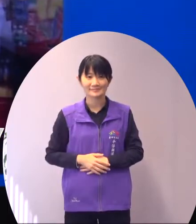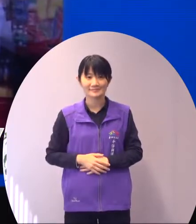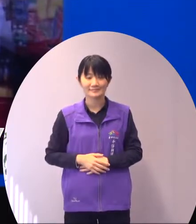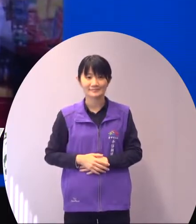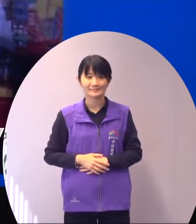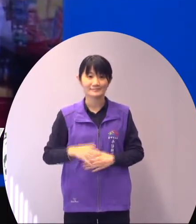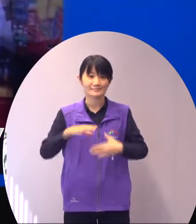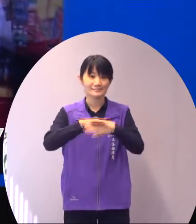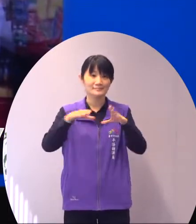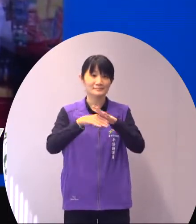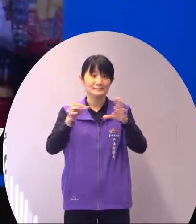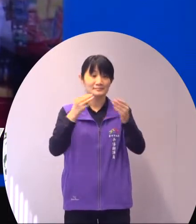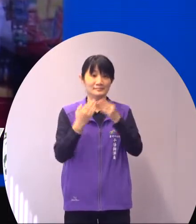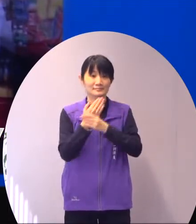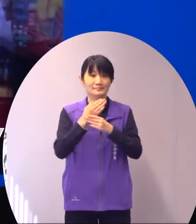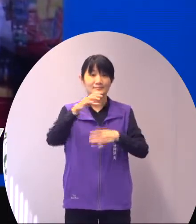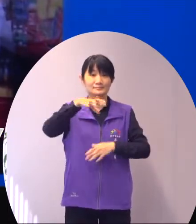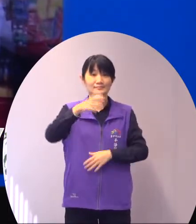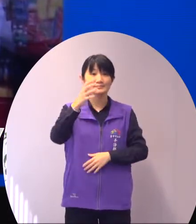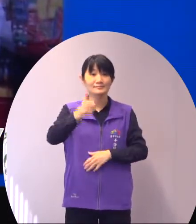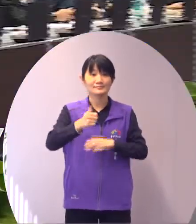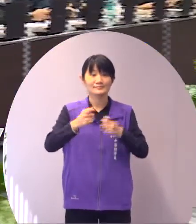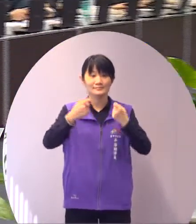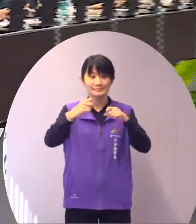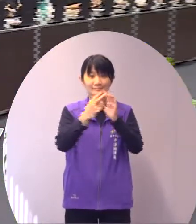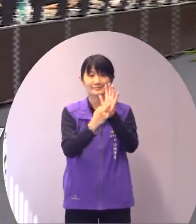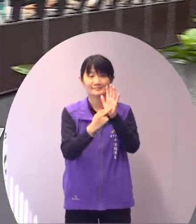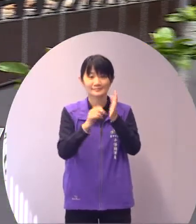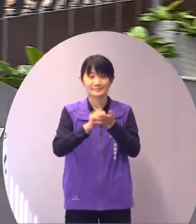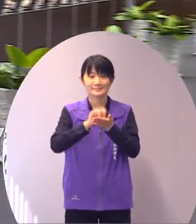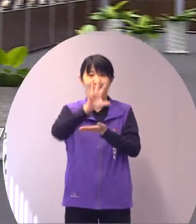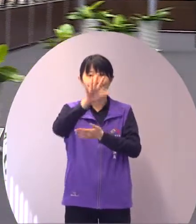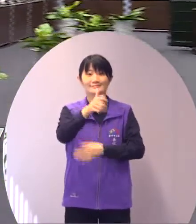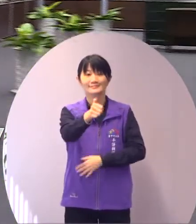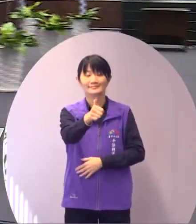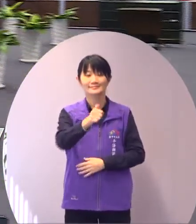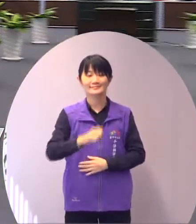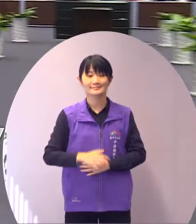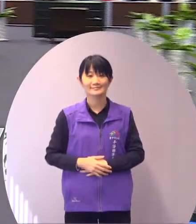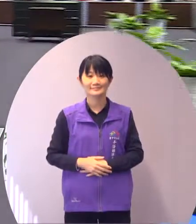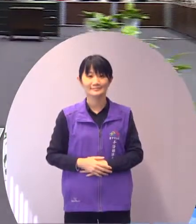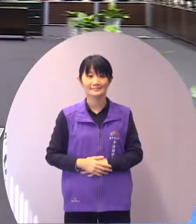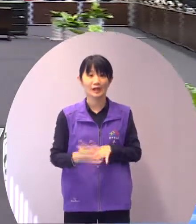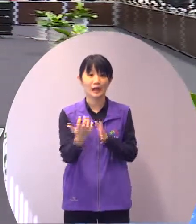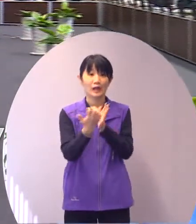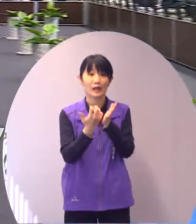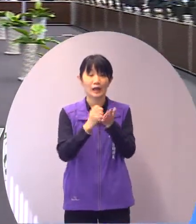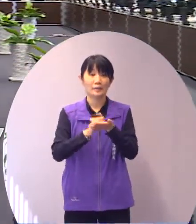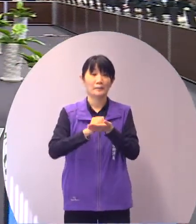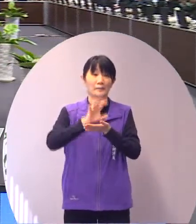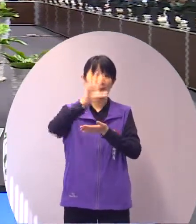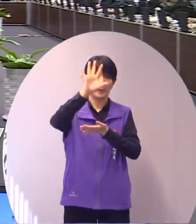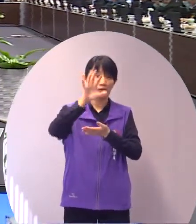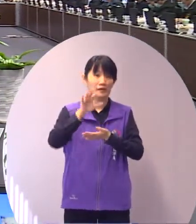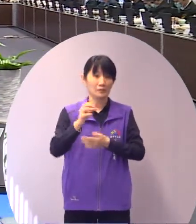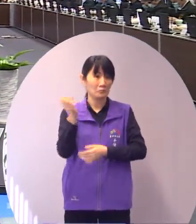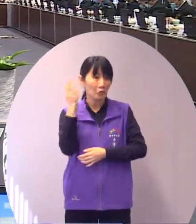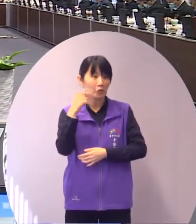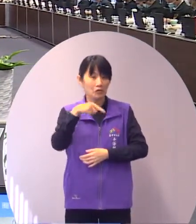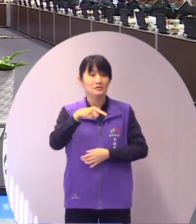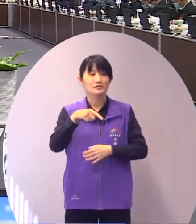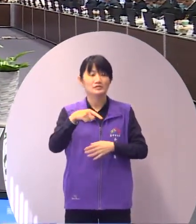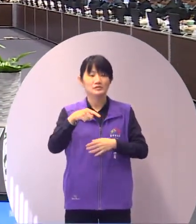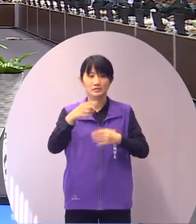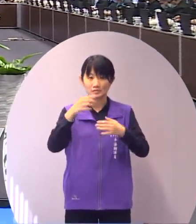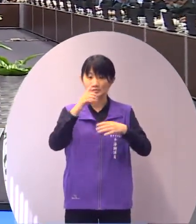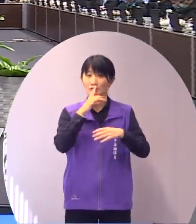文资处李处长的简报哈。那刚刚这个简报介绍的是我们台东市的无形文